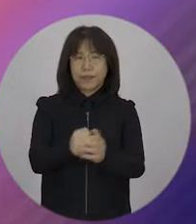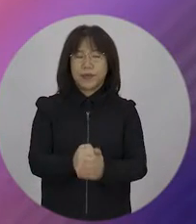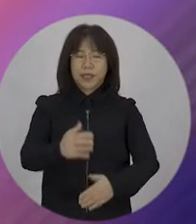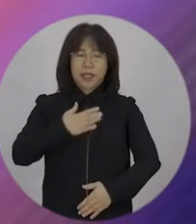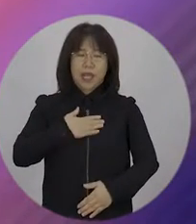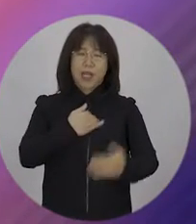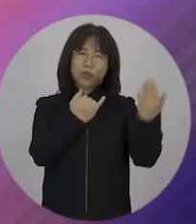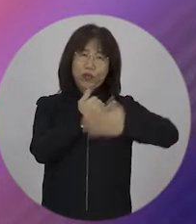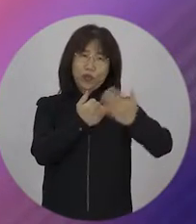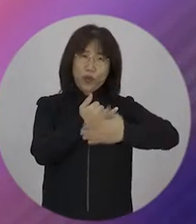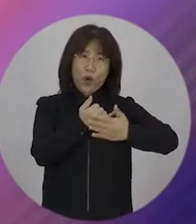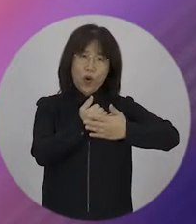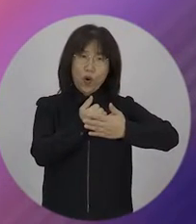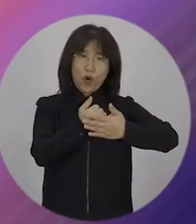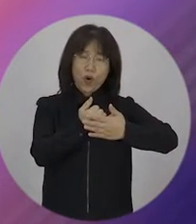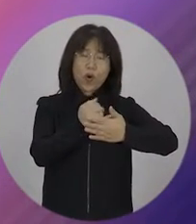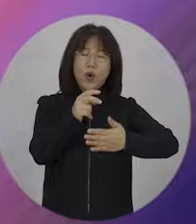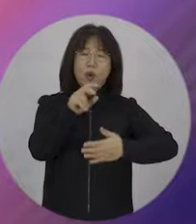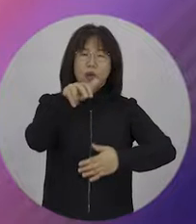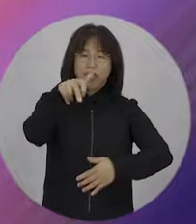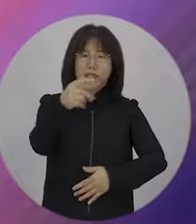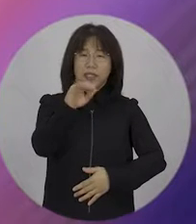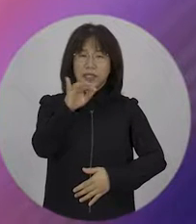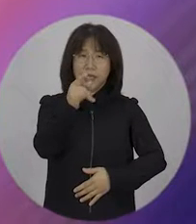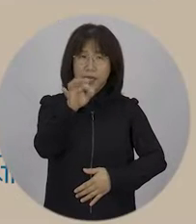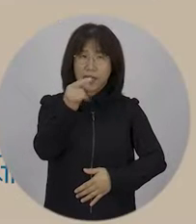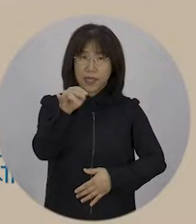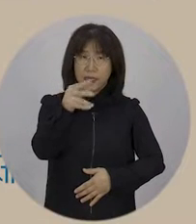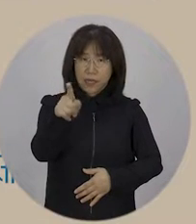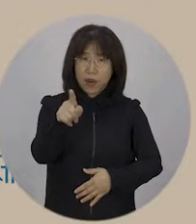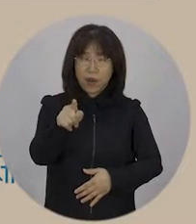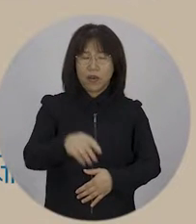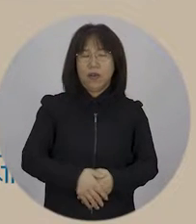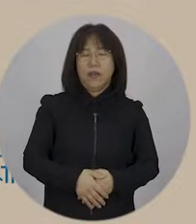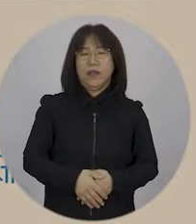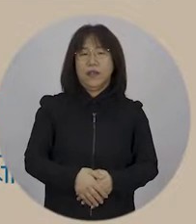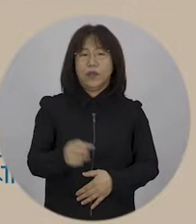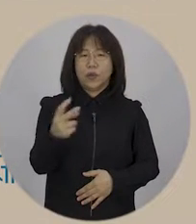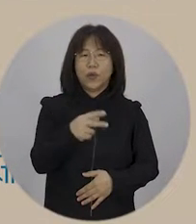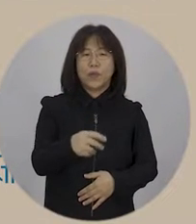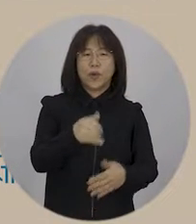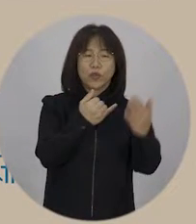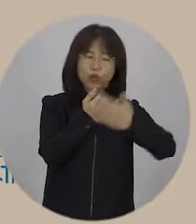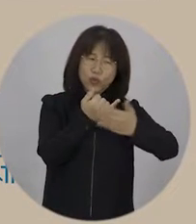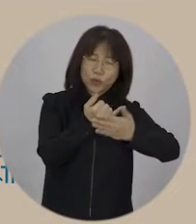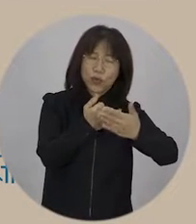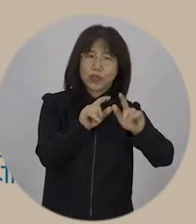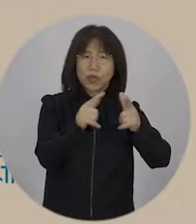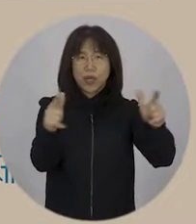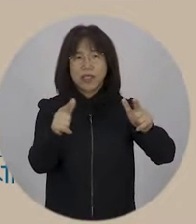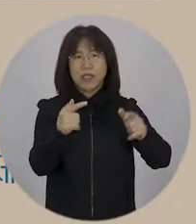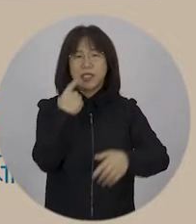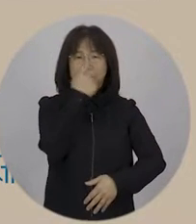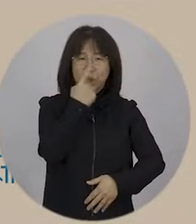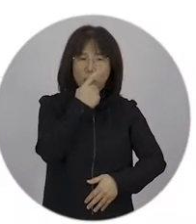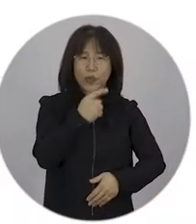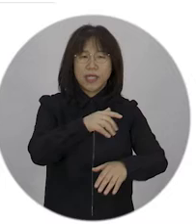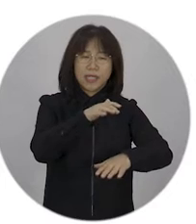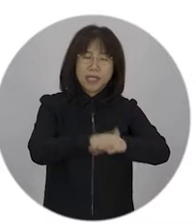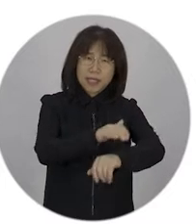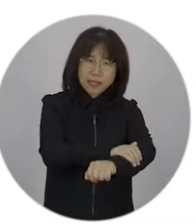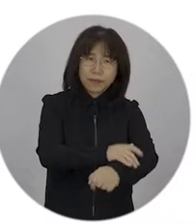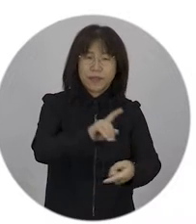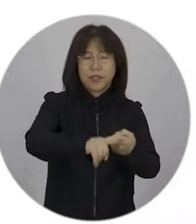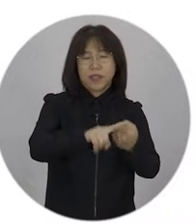먼저 나도 유튜버 미디어 크리에이터 강좌는 구글 계정과 유튜브 채널 만들기, 유튜브 쇼폼의 이론 및 실습